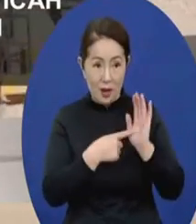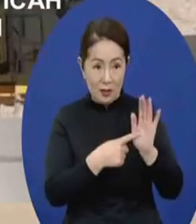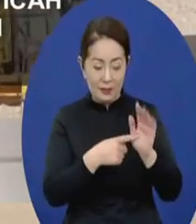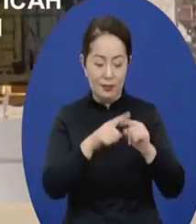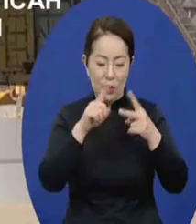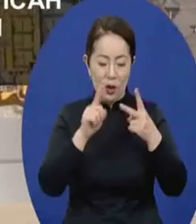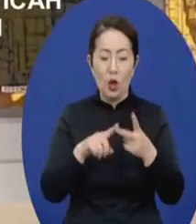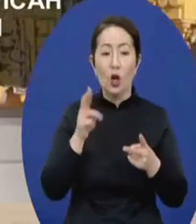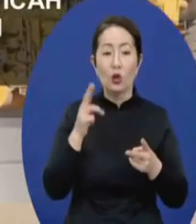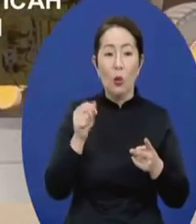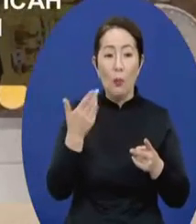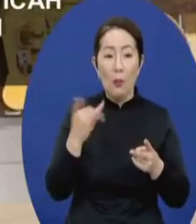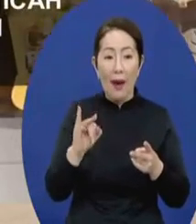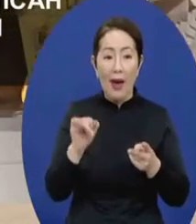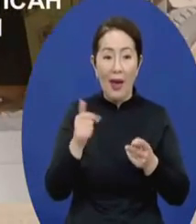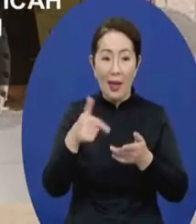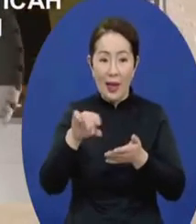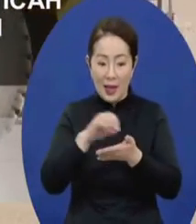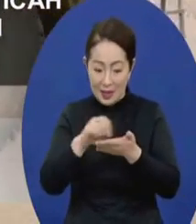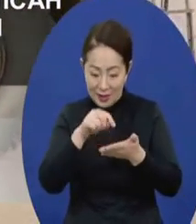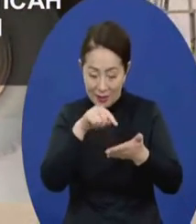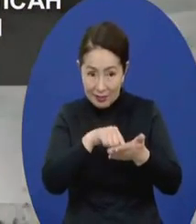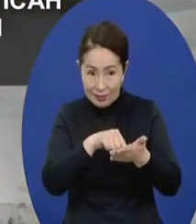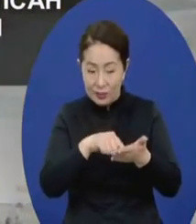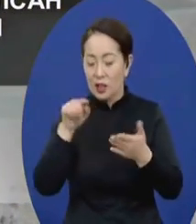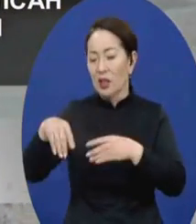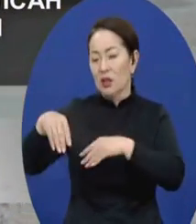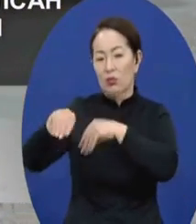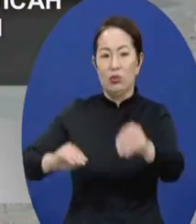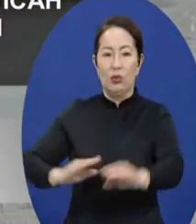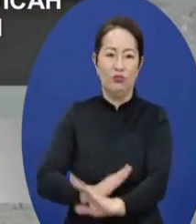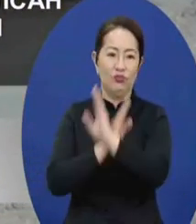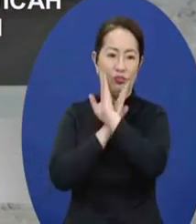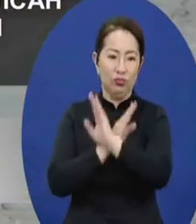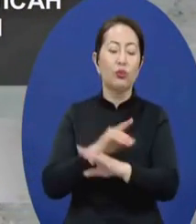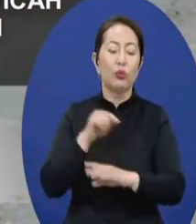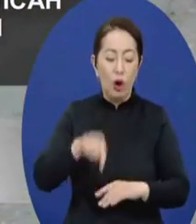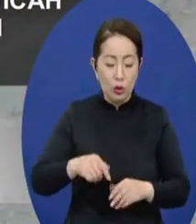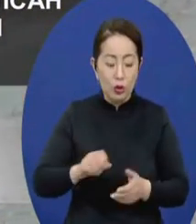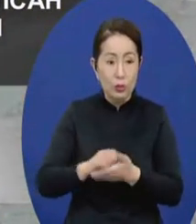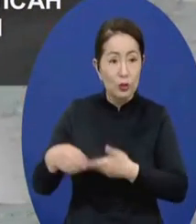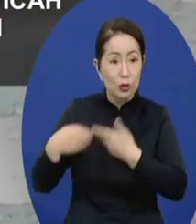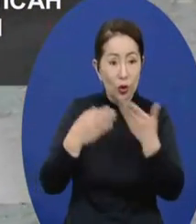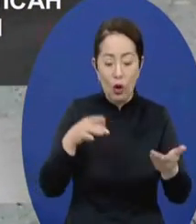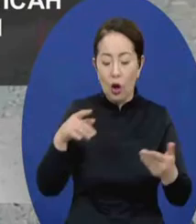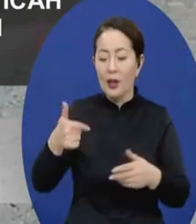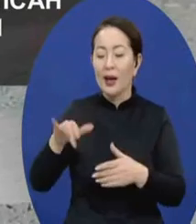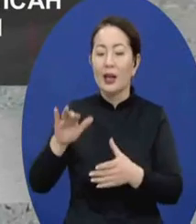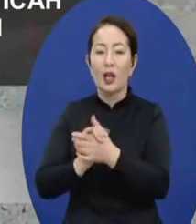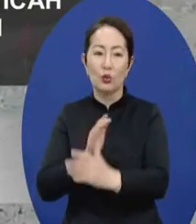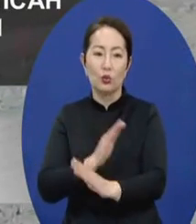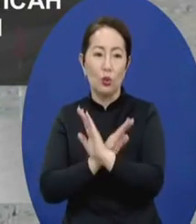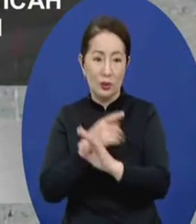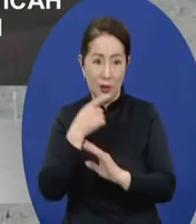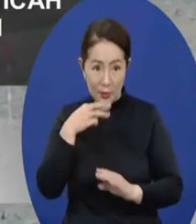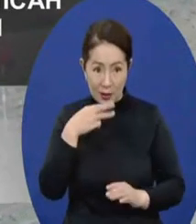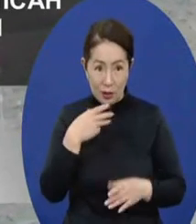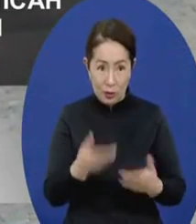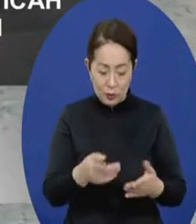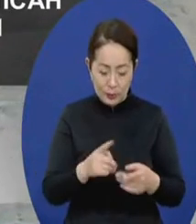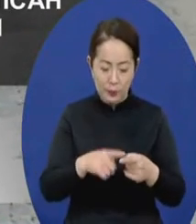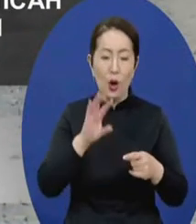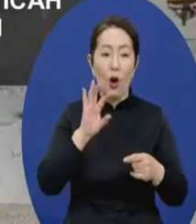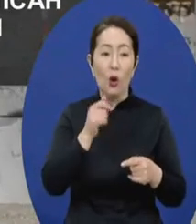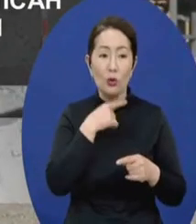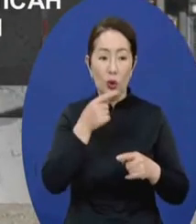Харин Дубайн гэрээг энэ удаагийн загтлын илгээсэн өдрөөс эхлэн цуцалж дуусгар болгож байгаагаа Rio Tinto Group мэдгдсэн байна. Оюу